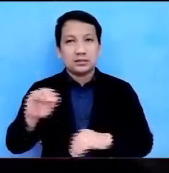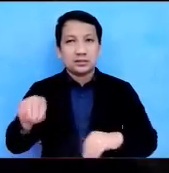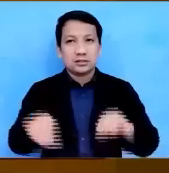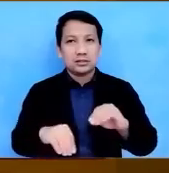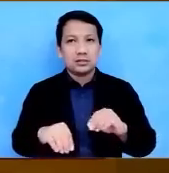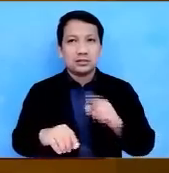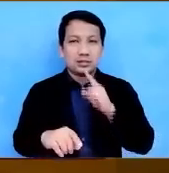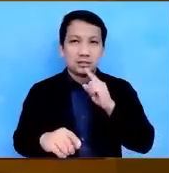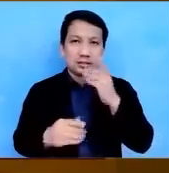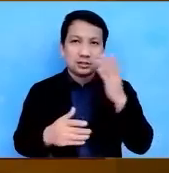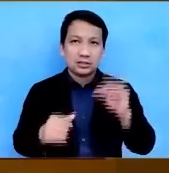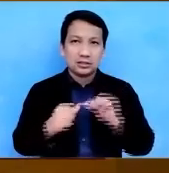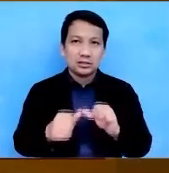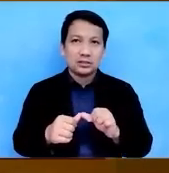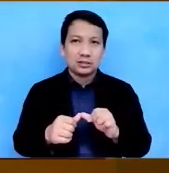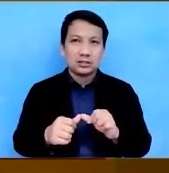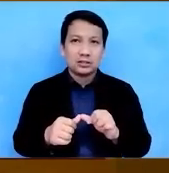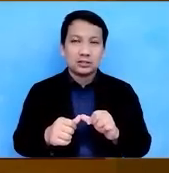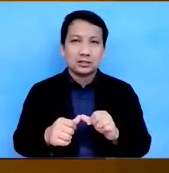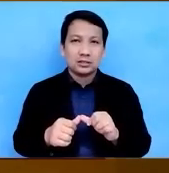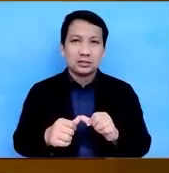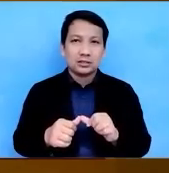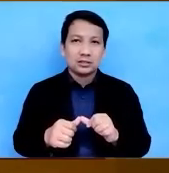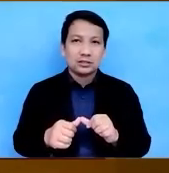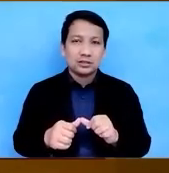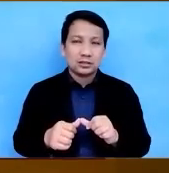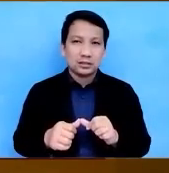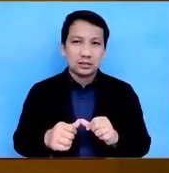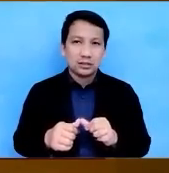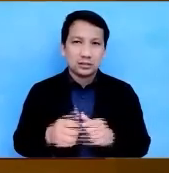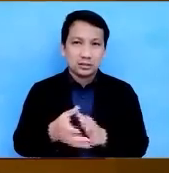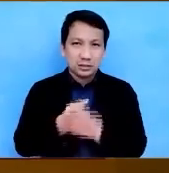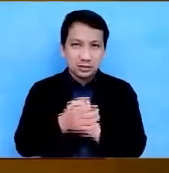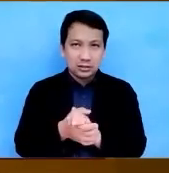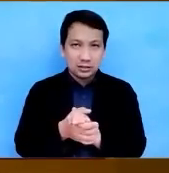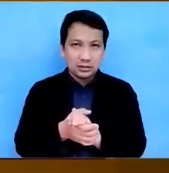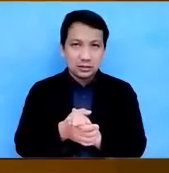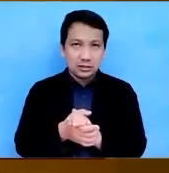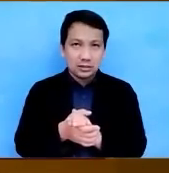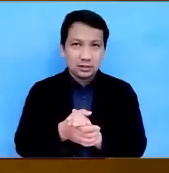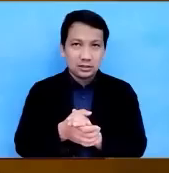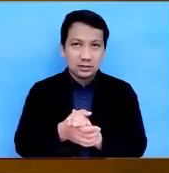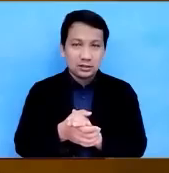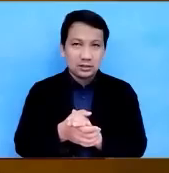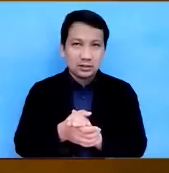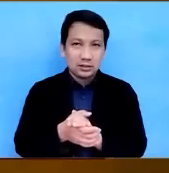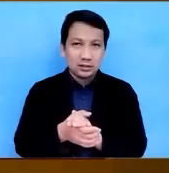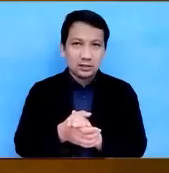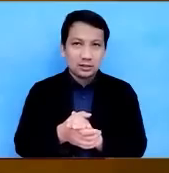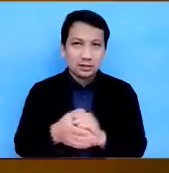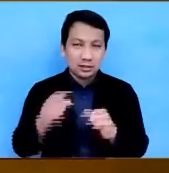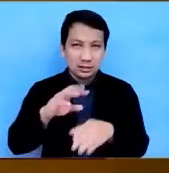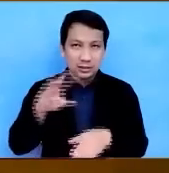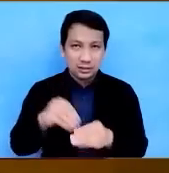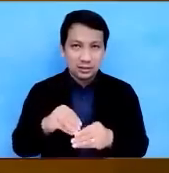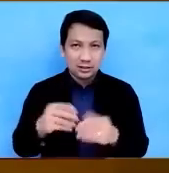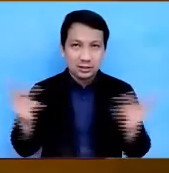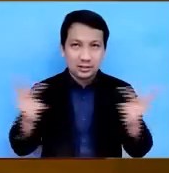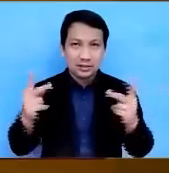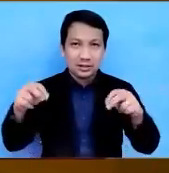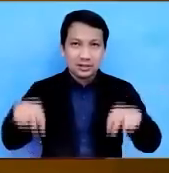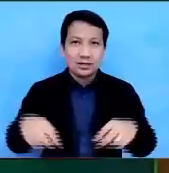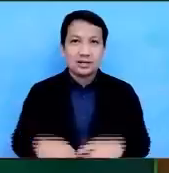ni Gonzales, kinuha ni Romualdez ang kamay ni Arroyo at hinatak siya sa gitna nilang dalawa ni